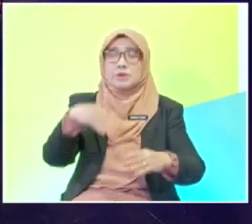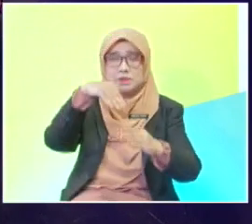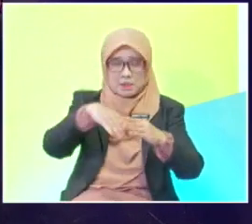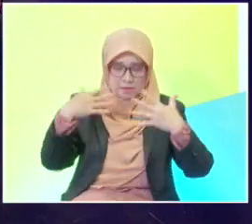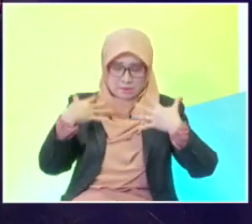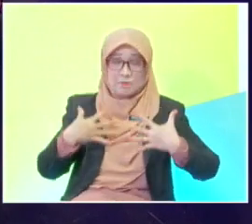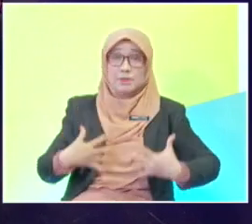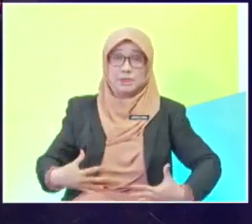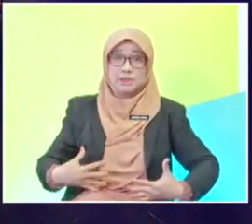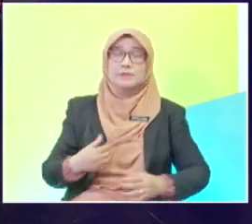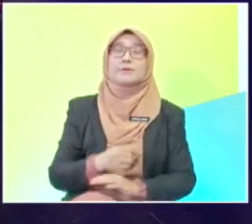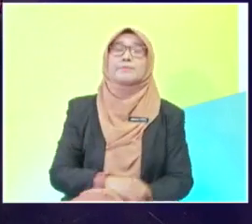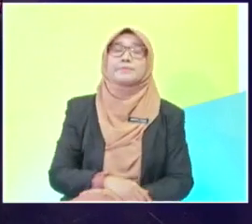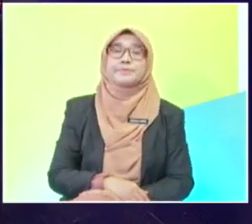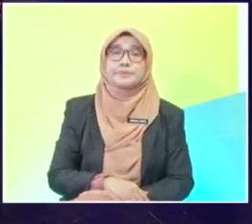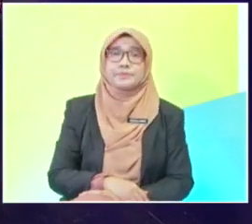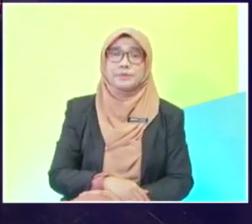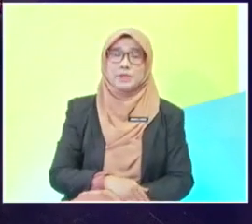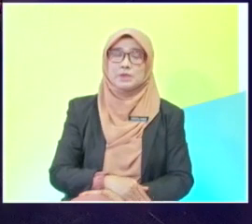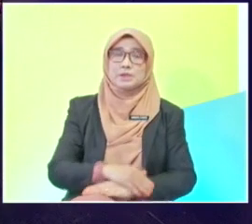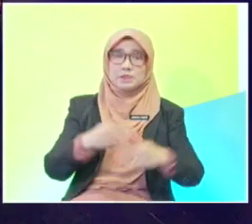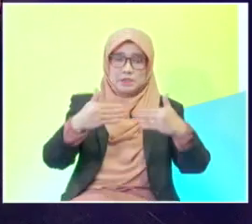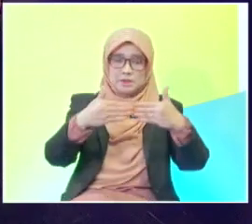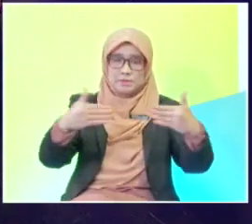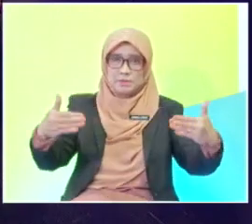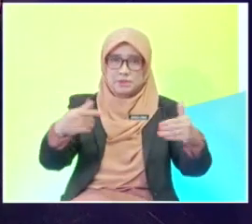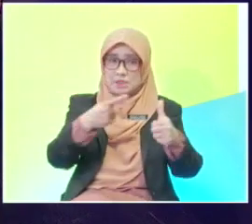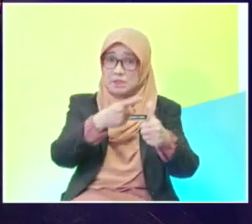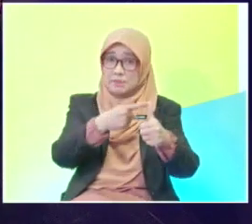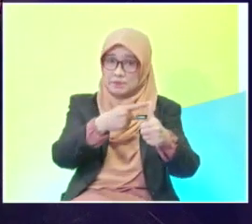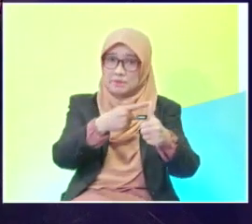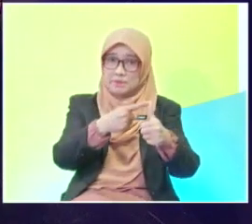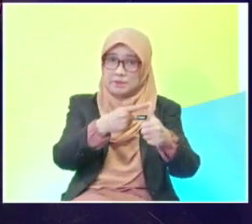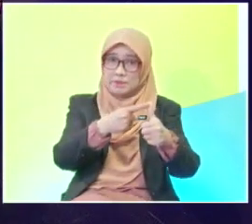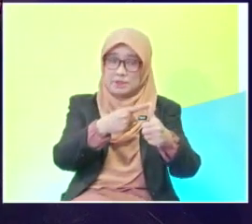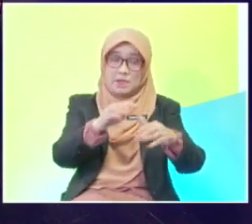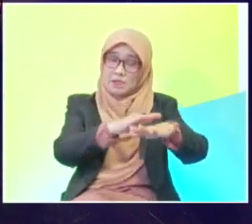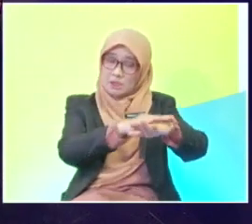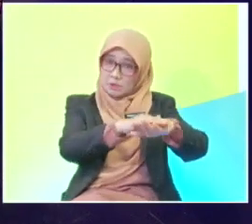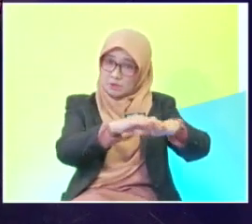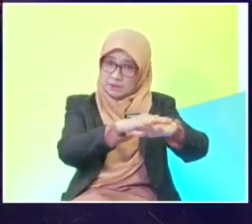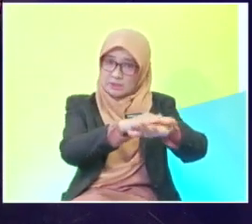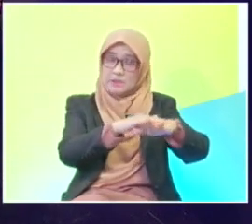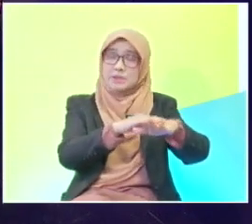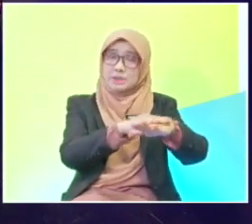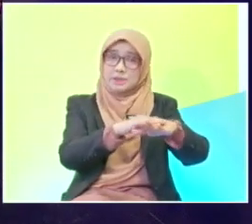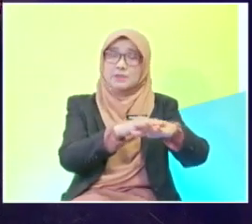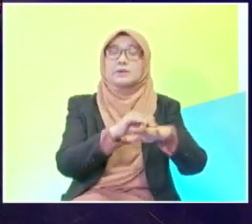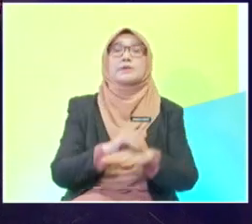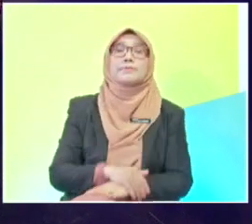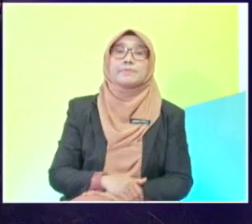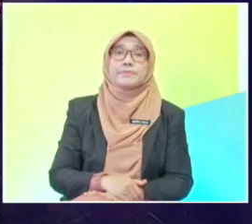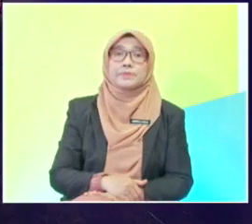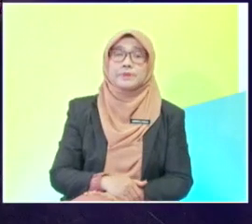kepada tentera kita tadi, cikgu. Barisan pertahanan pertama lagi. Jadi kalau yang dilapisi kulit, dia akan ditentang dengan kulit lah.